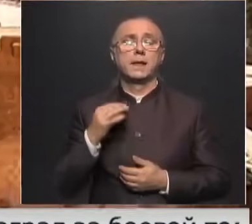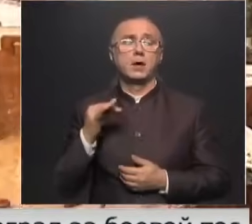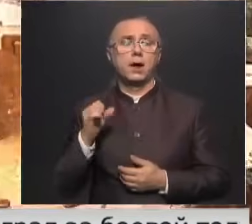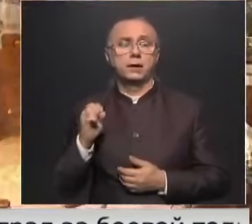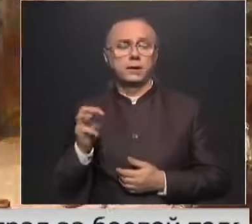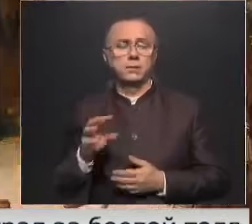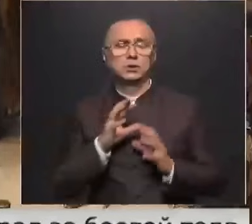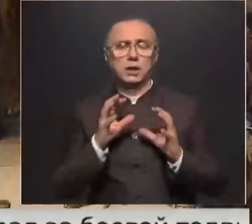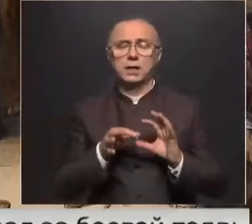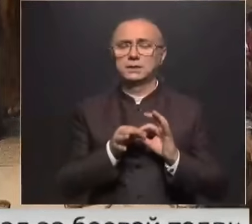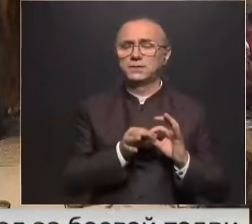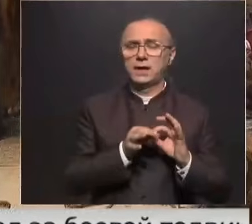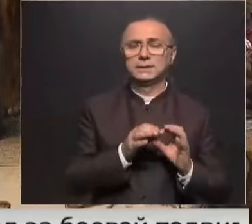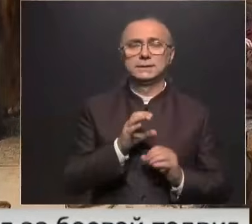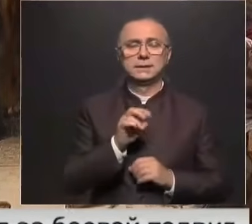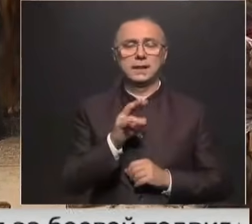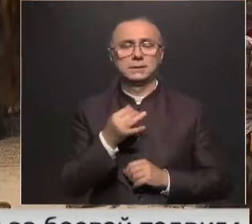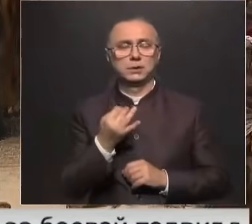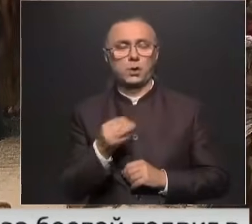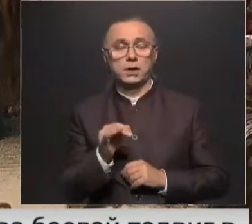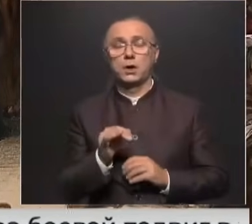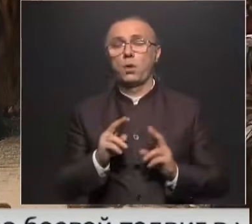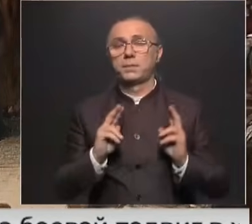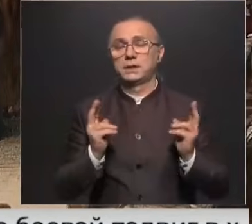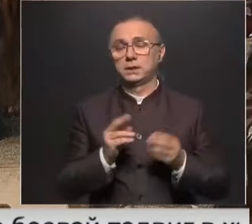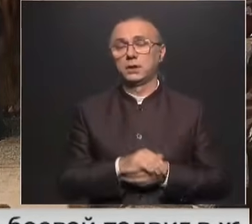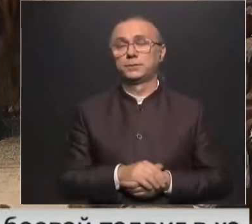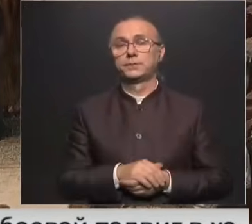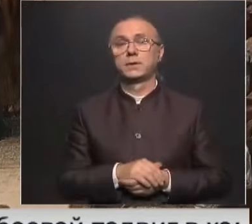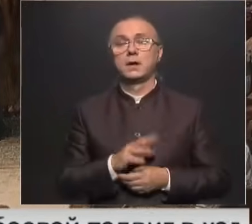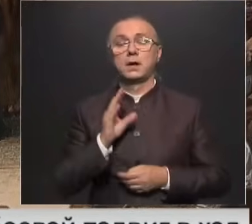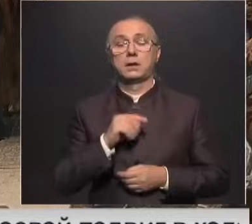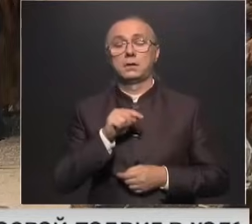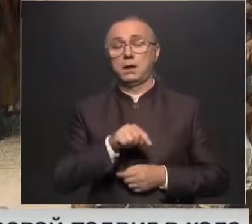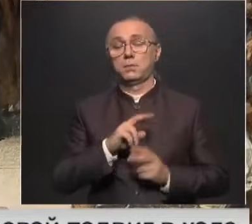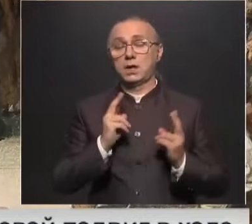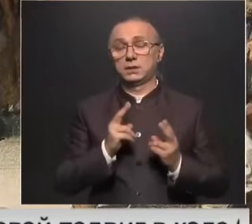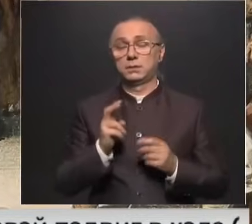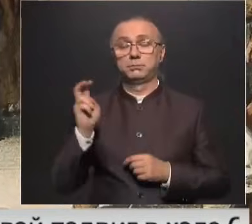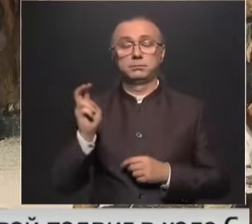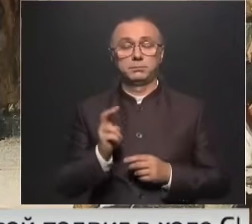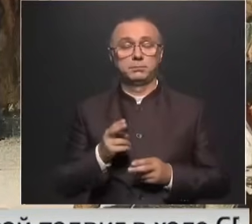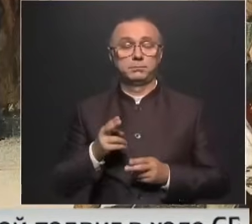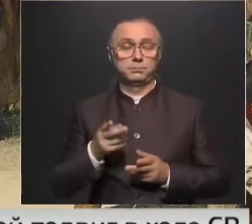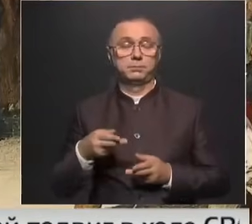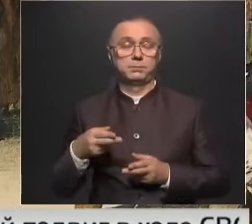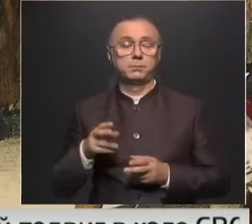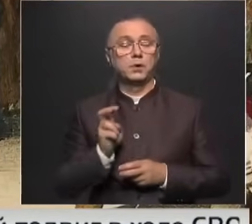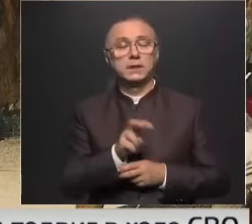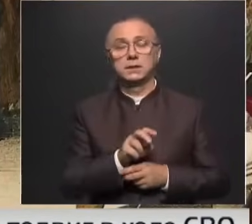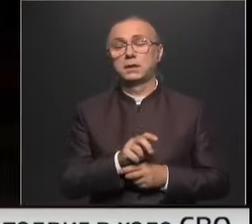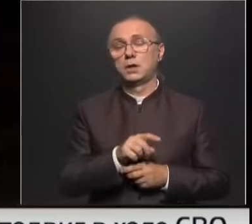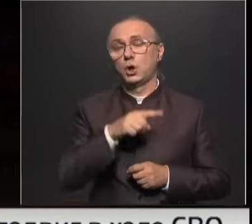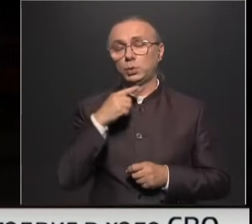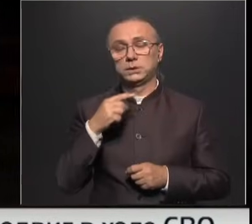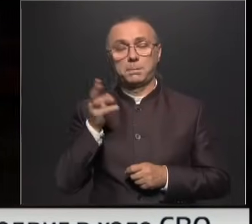там жил. Когда в 1559 году монастырь посетил русский посол, всю дорогу его тогда сопровождал именно